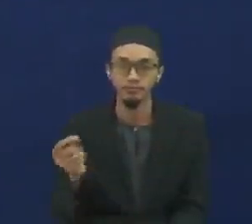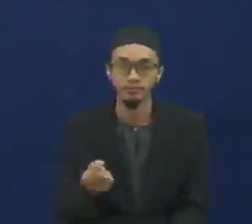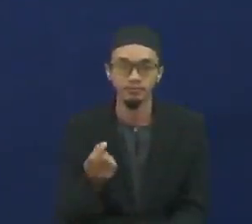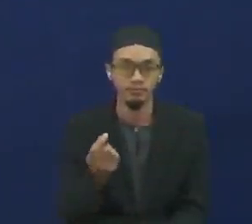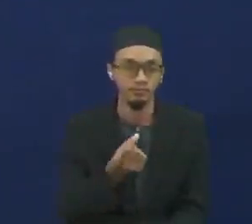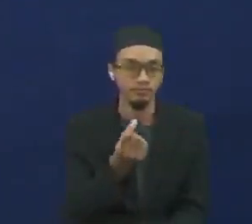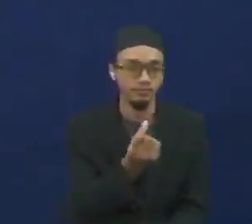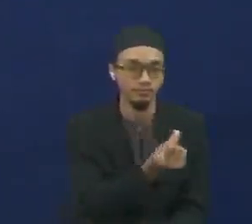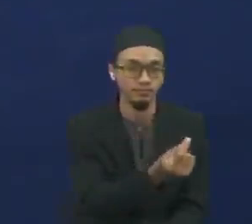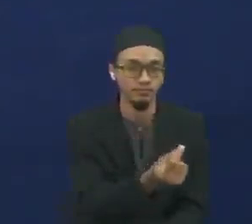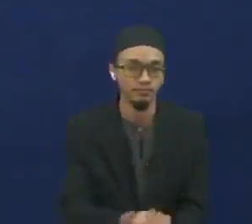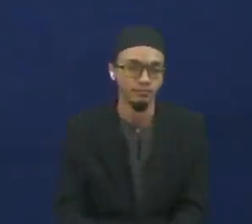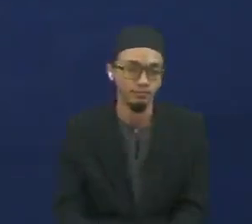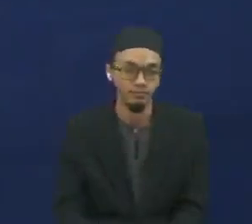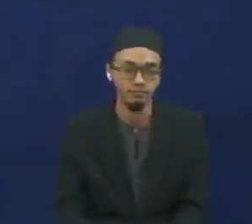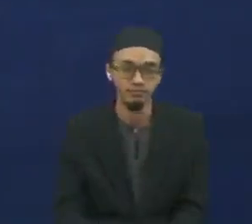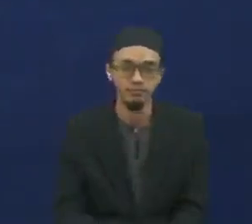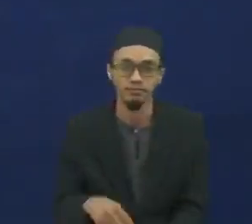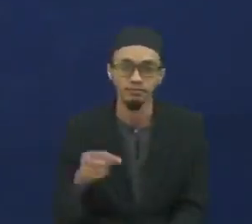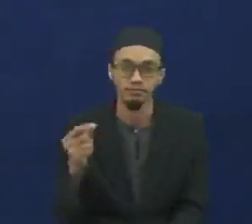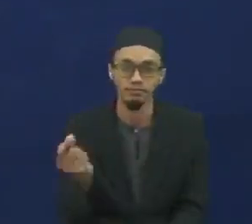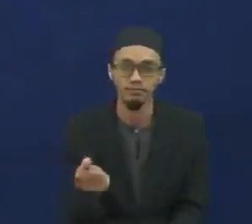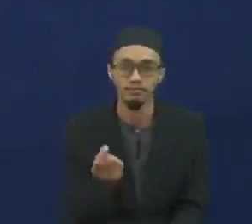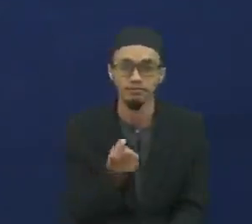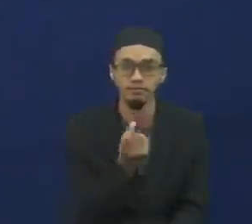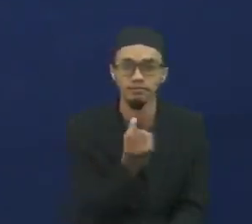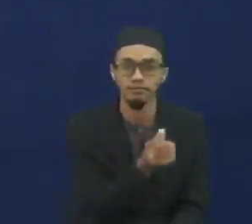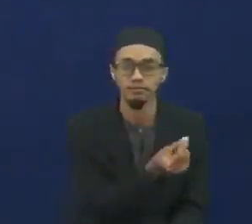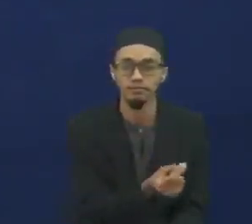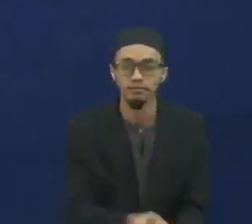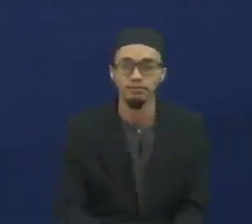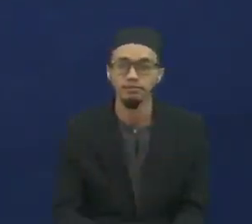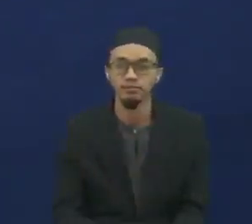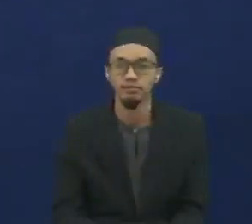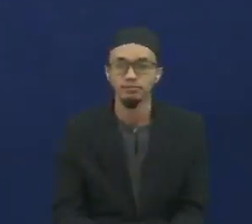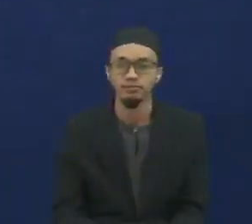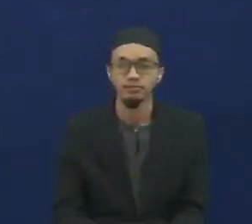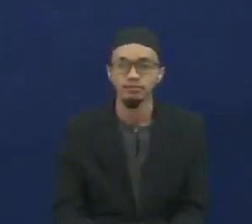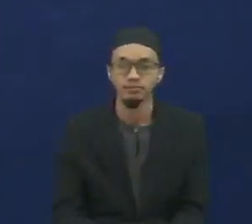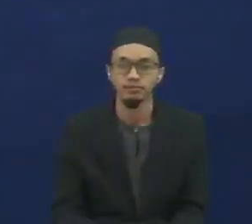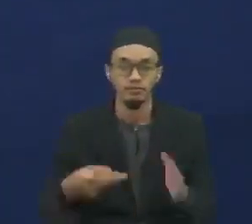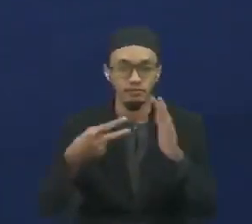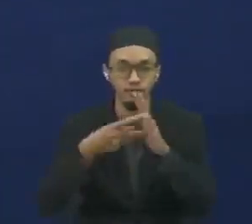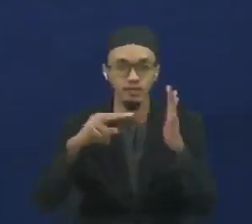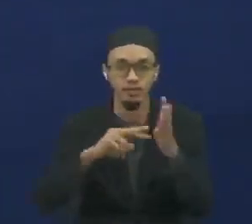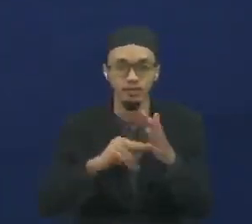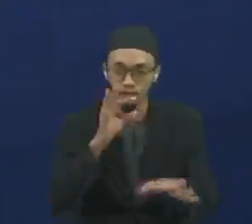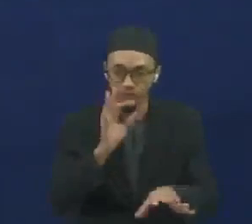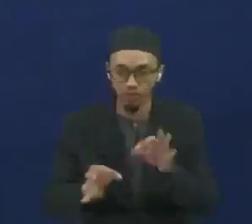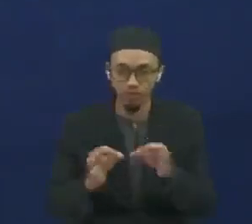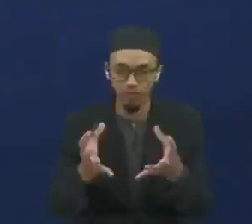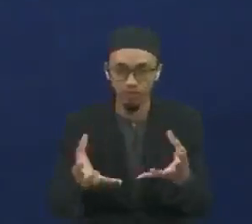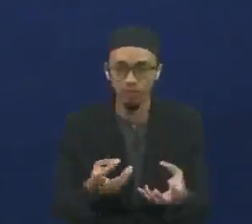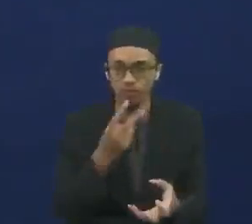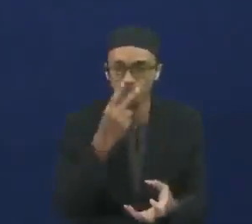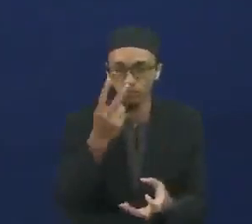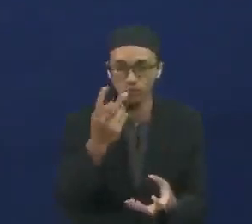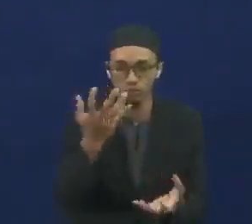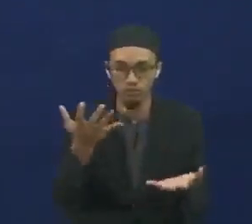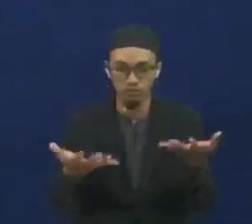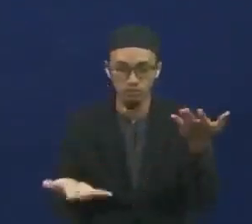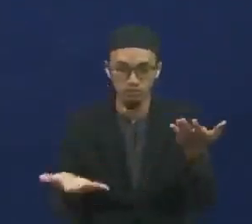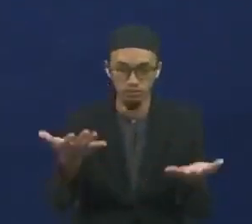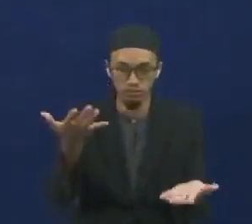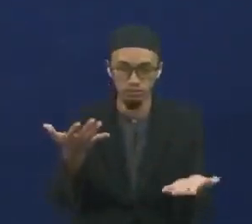wa yunaqidul usul fa'lam annahu mawdu'." Kalau kamu nak tengok neraca guideline hadis tu